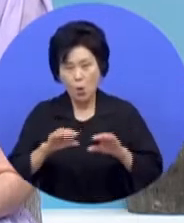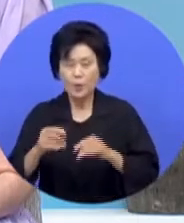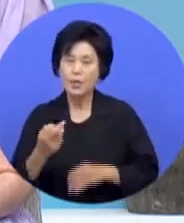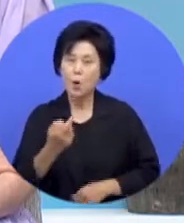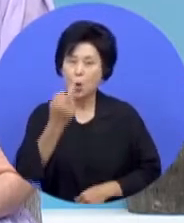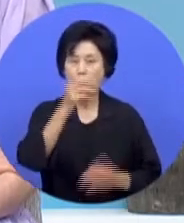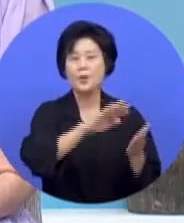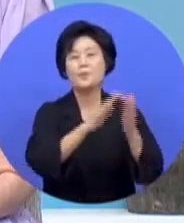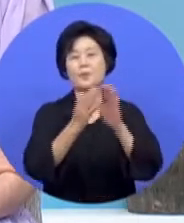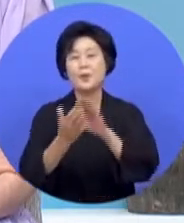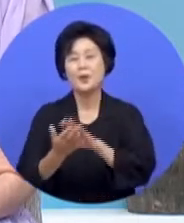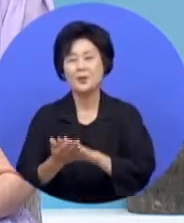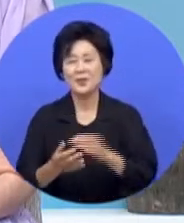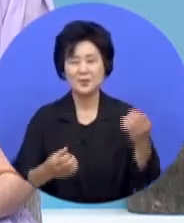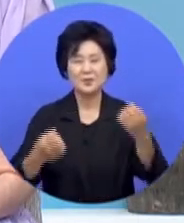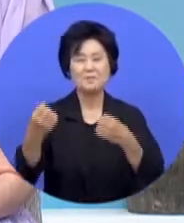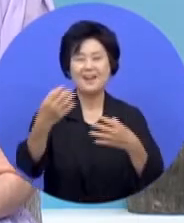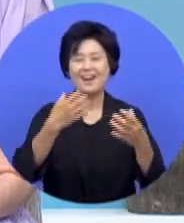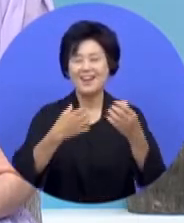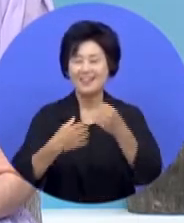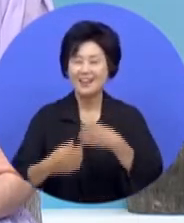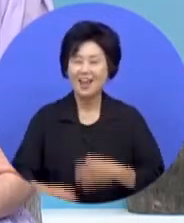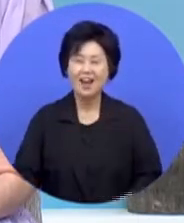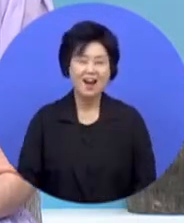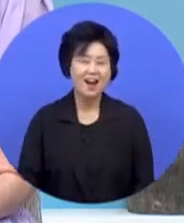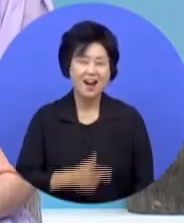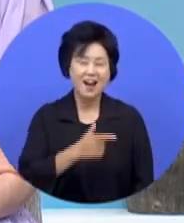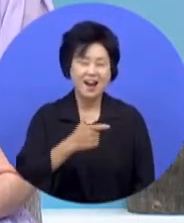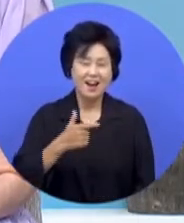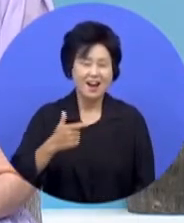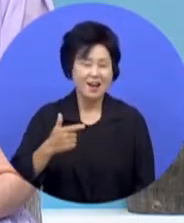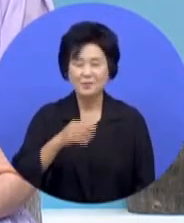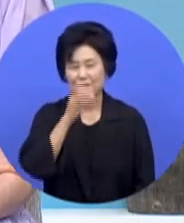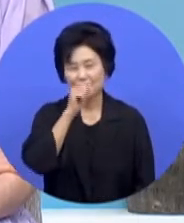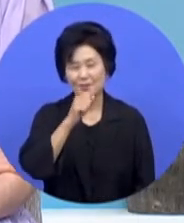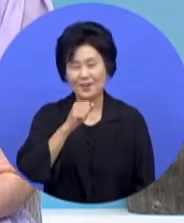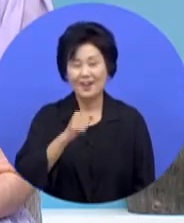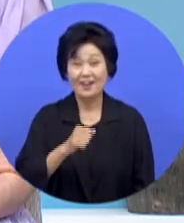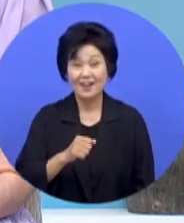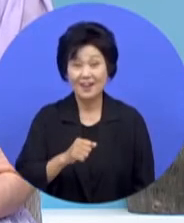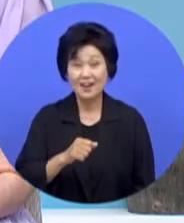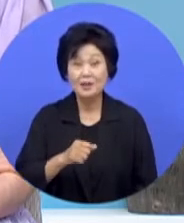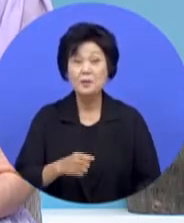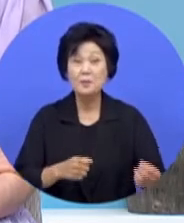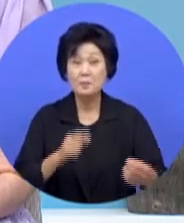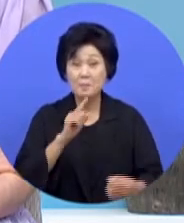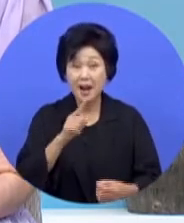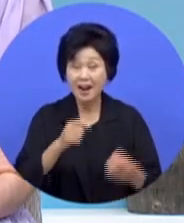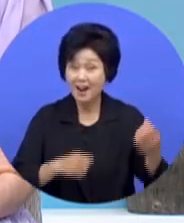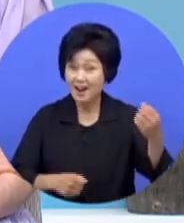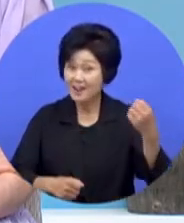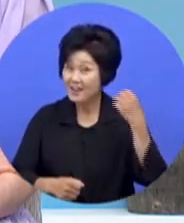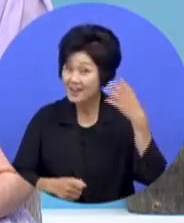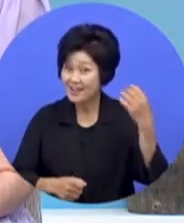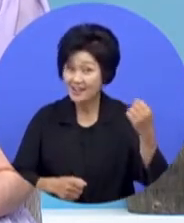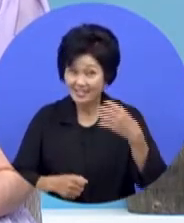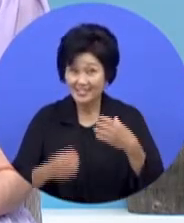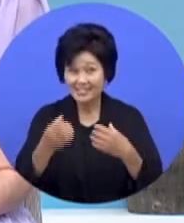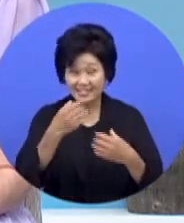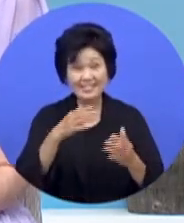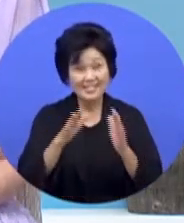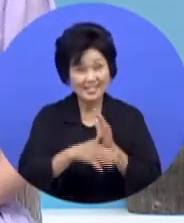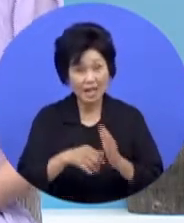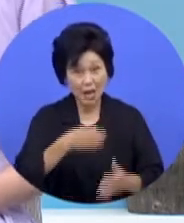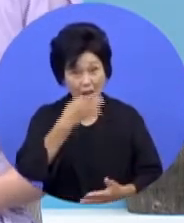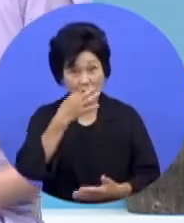진짜 기독교 교사로서의 보람도 정말 크시겠어요, 그죠? 네, 맞습니다. 학원 네. 접길 잘했지 뭐요. 네. 아,